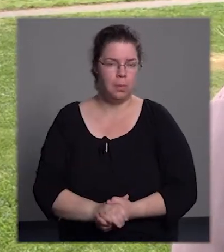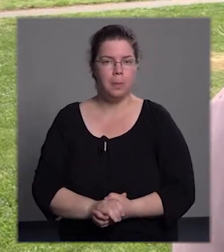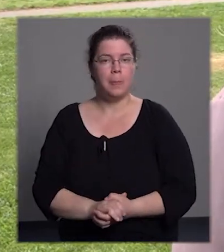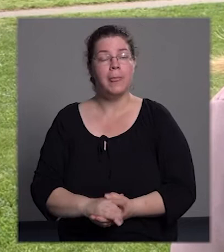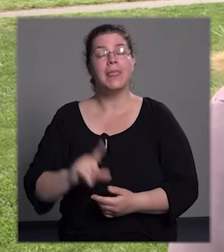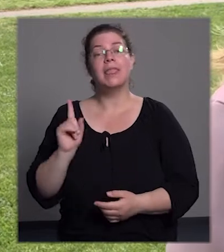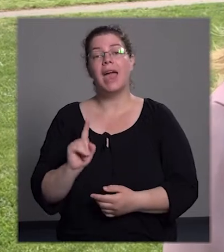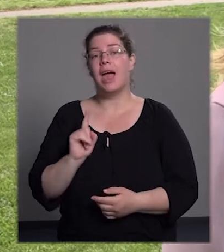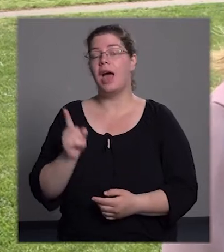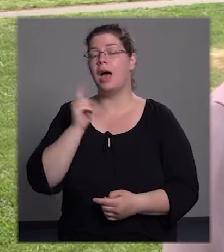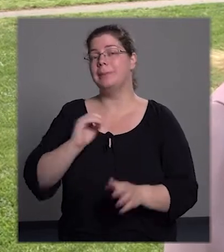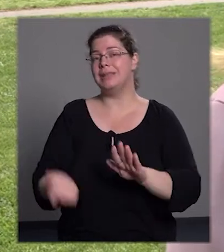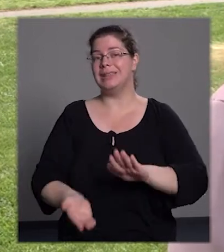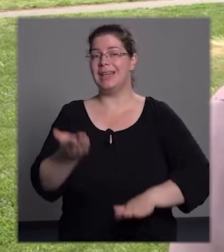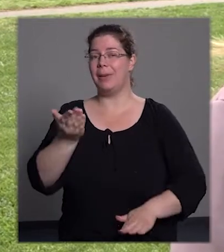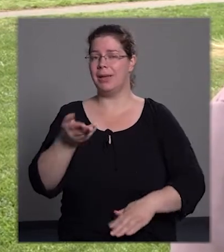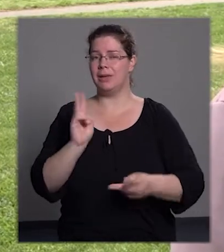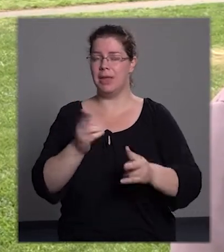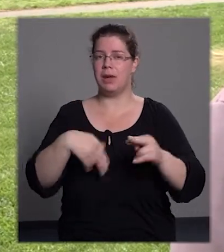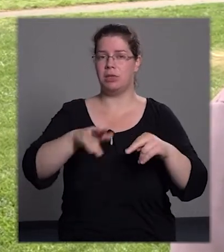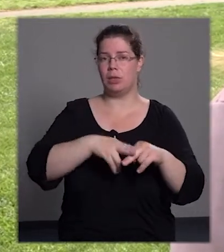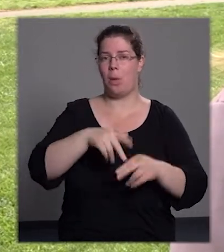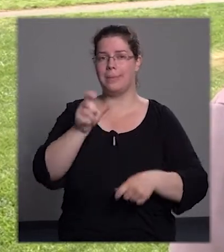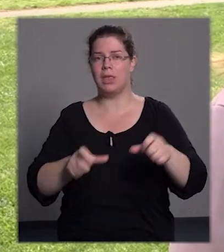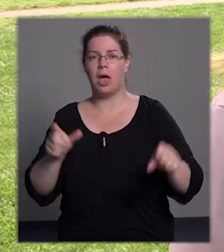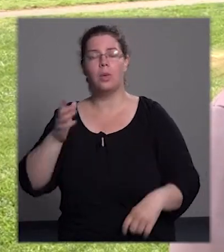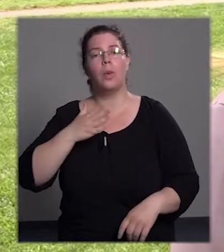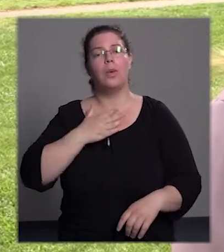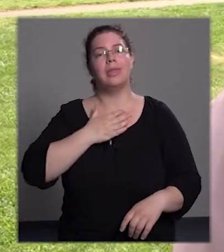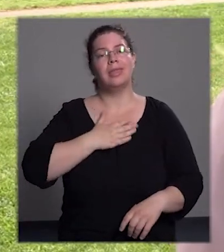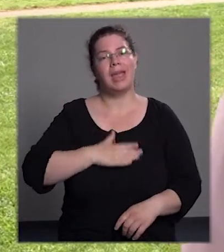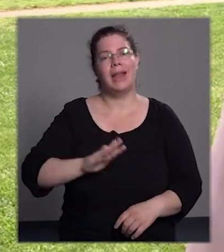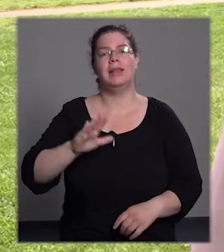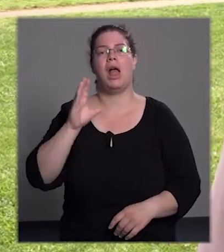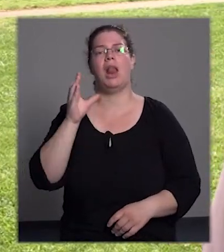Amit viszont kiemelnék, hogy egyre több lakó szeretné a lakótelepi